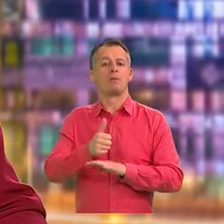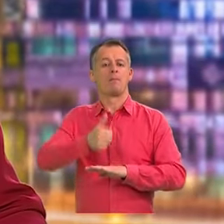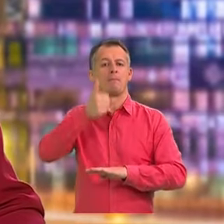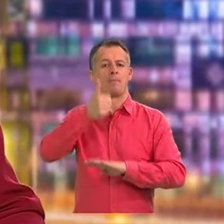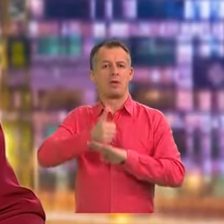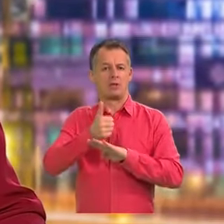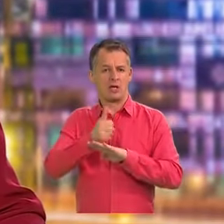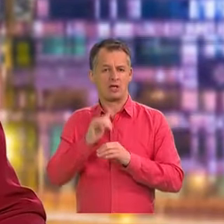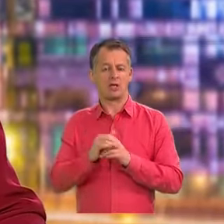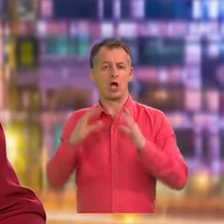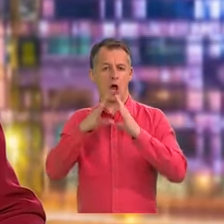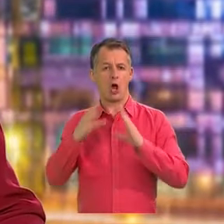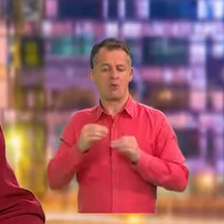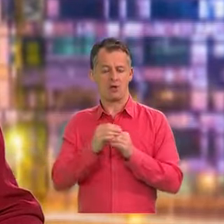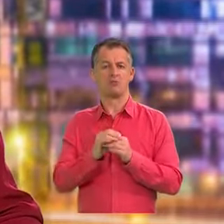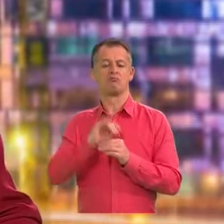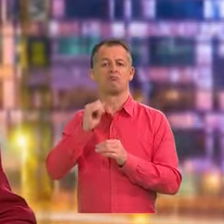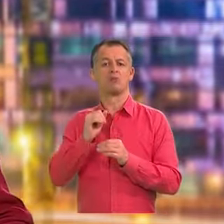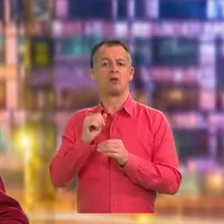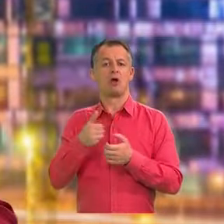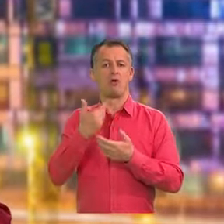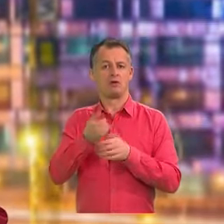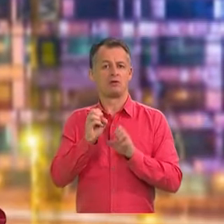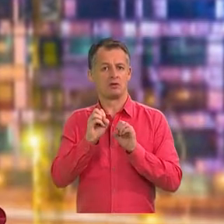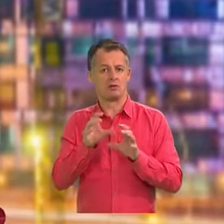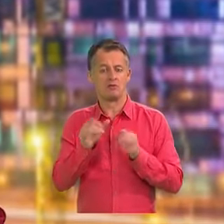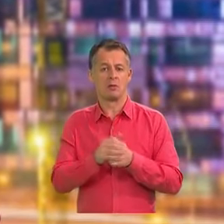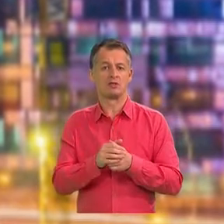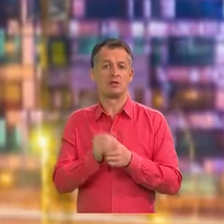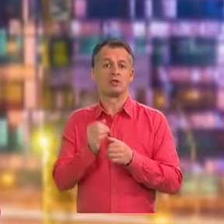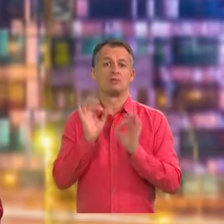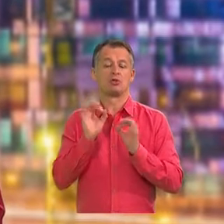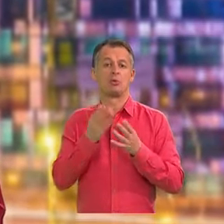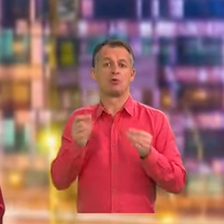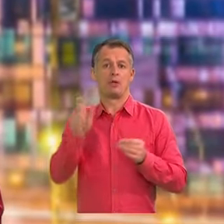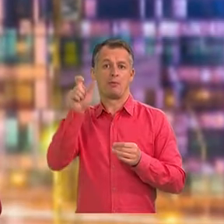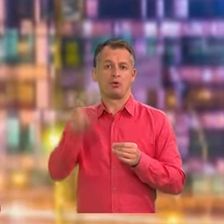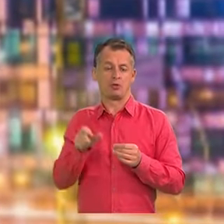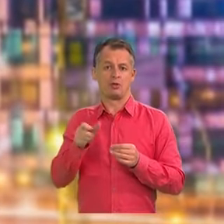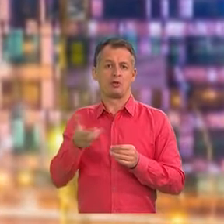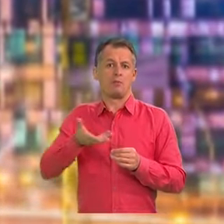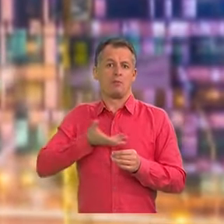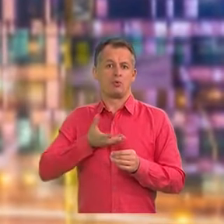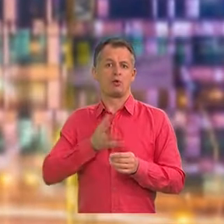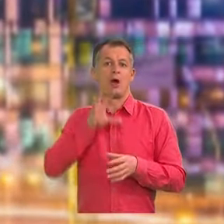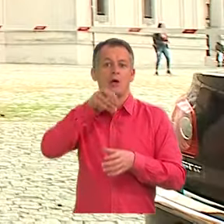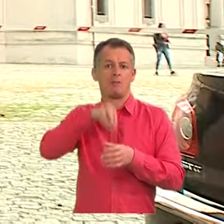foarte multe fețe bisericești importante sunt implicate. Colega mea, Ana Maria Maxim, a urmărit cazul.